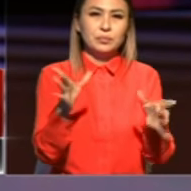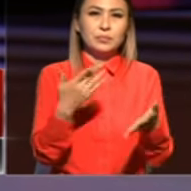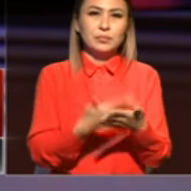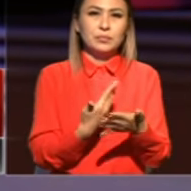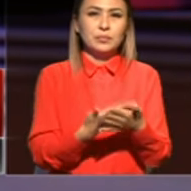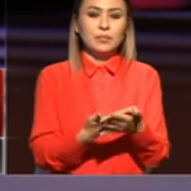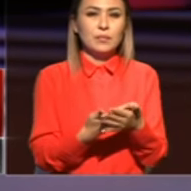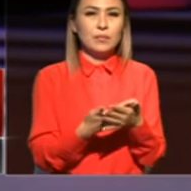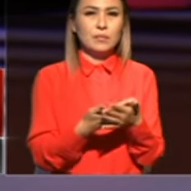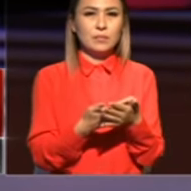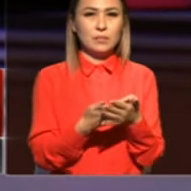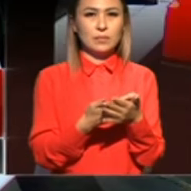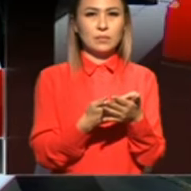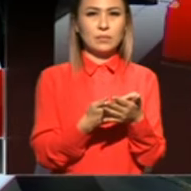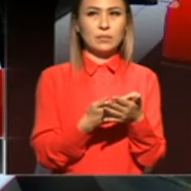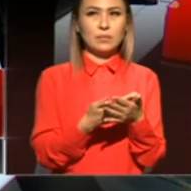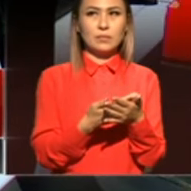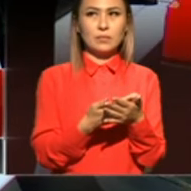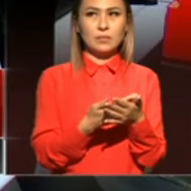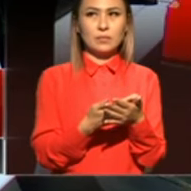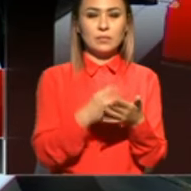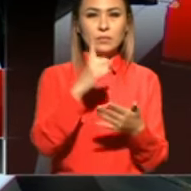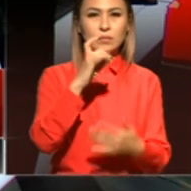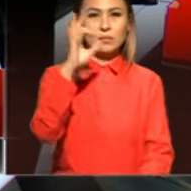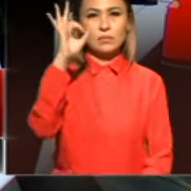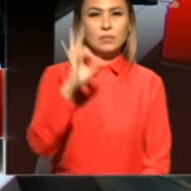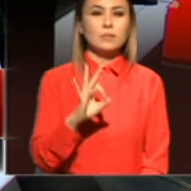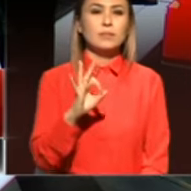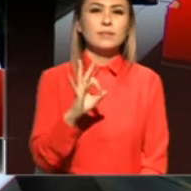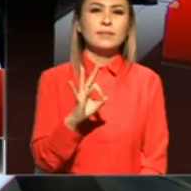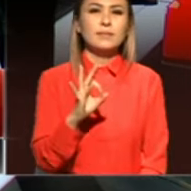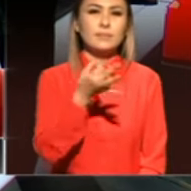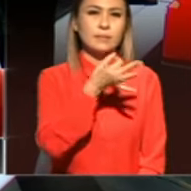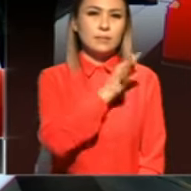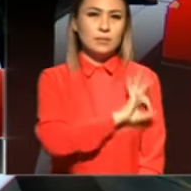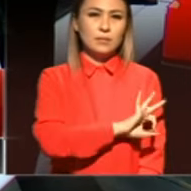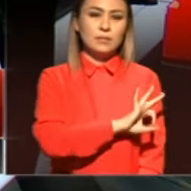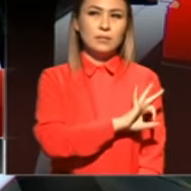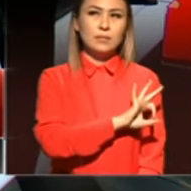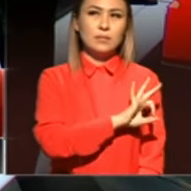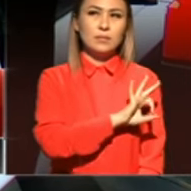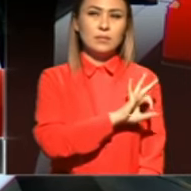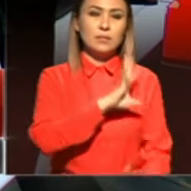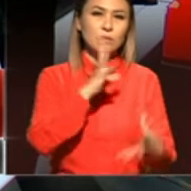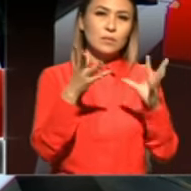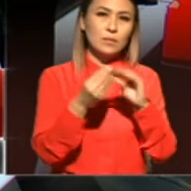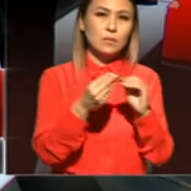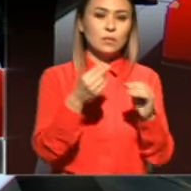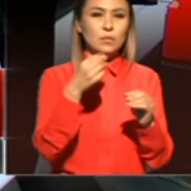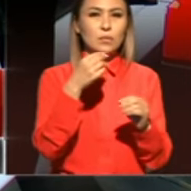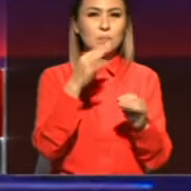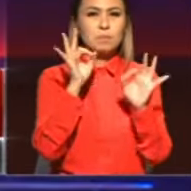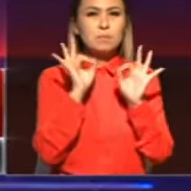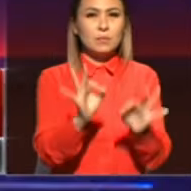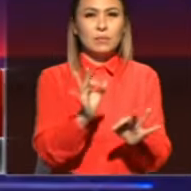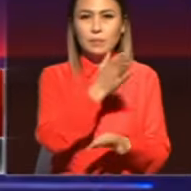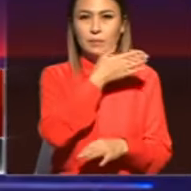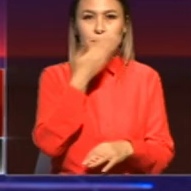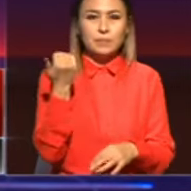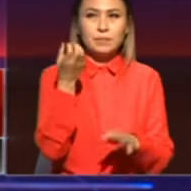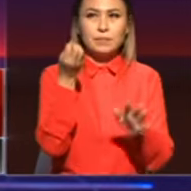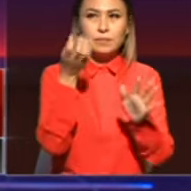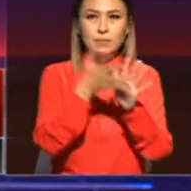шалқып жүргесін ба, бізде енді 100% жаңағы тиімді нәтижелі жұмсалып отқан жоқ өкінішке